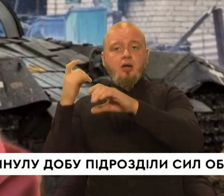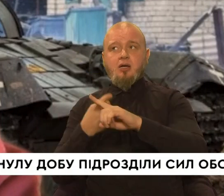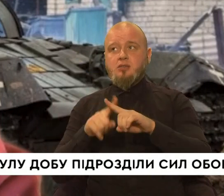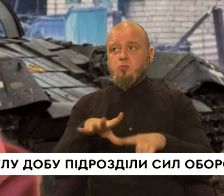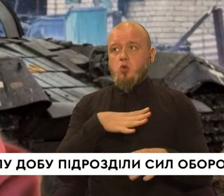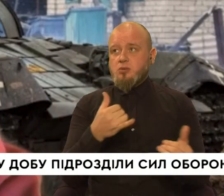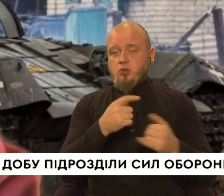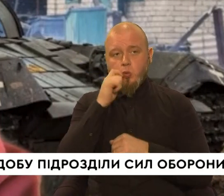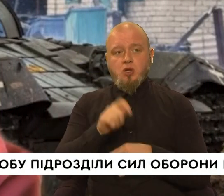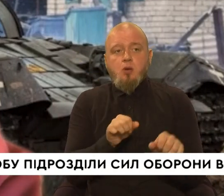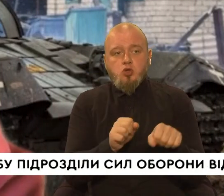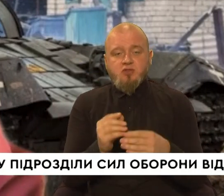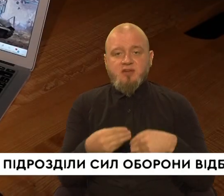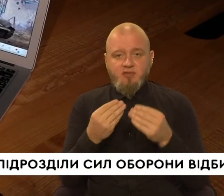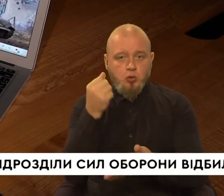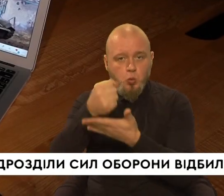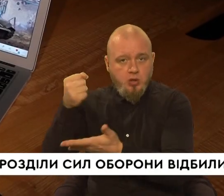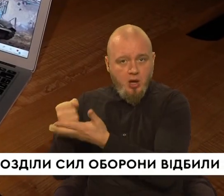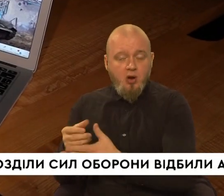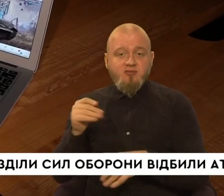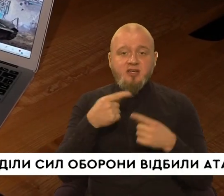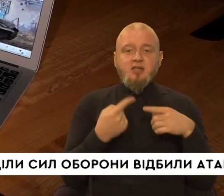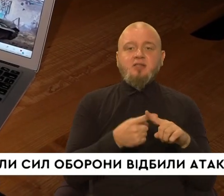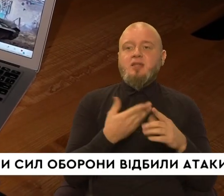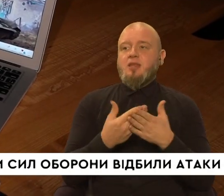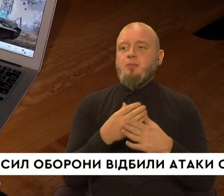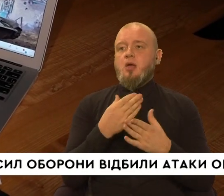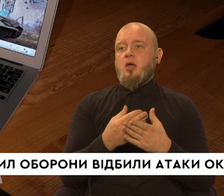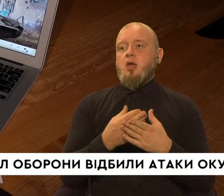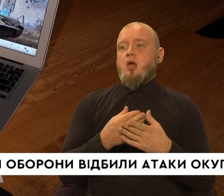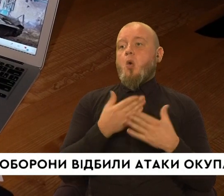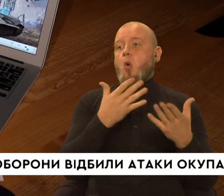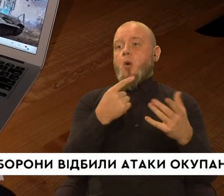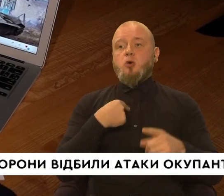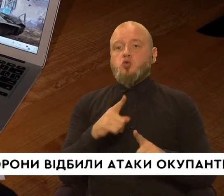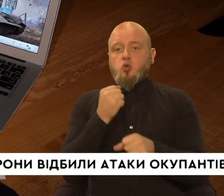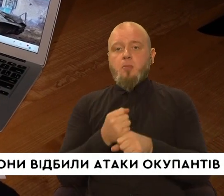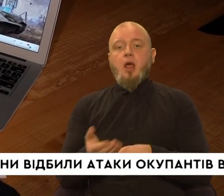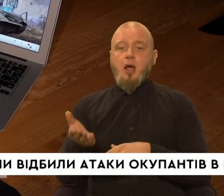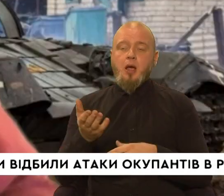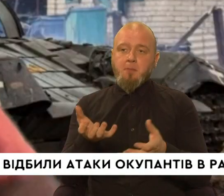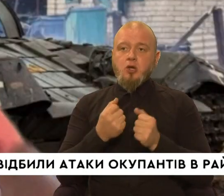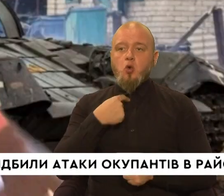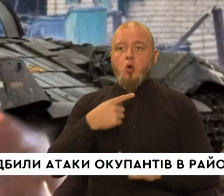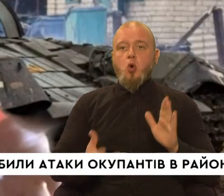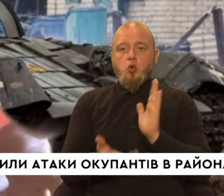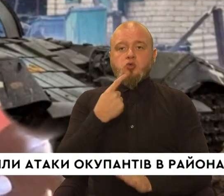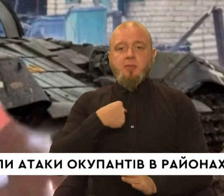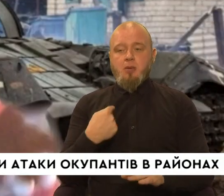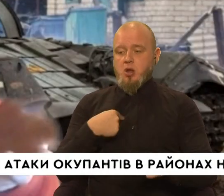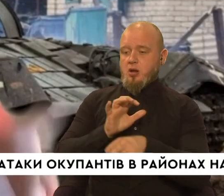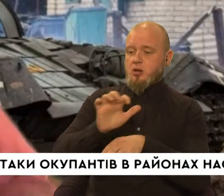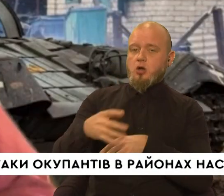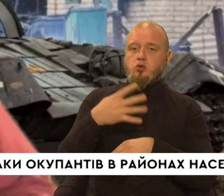забезпечення України можливістю завдавати удару. Все інше – це ніби «О, ми щось робимо, беріть, голосуйте за мене, бо я надіслав 40